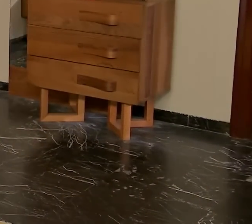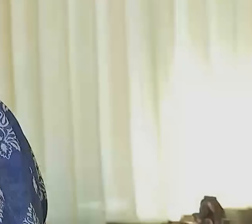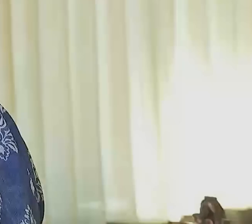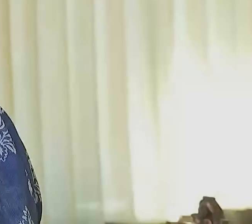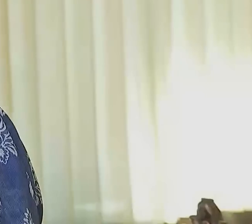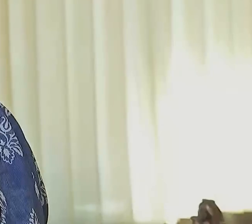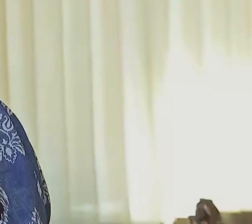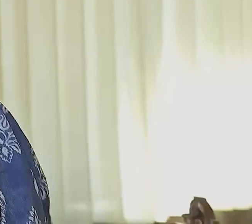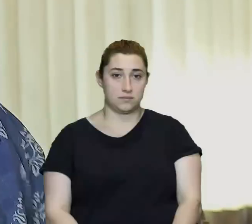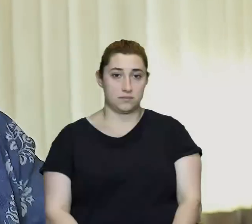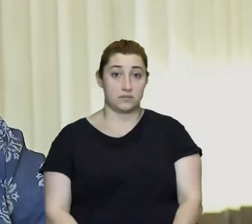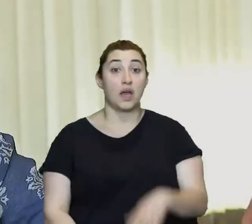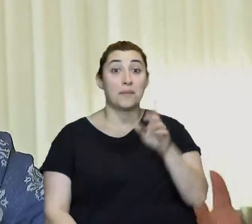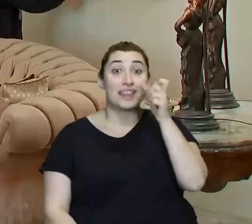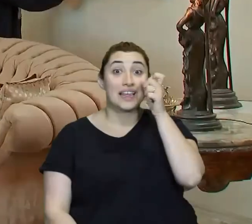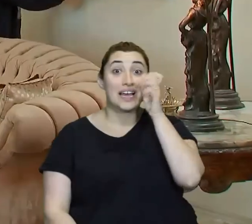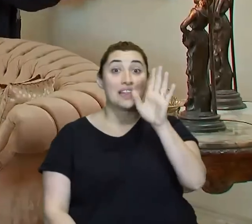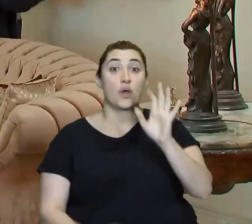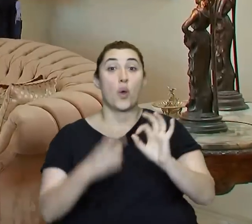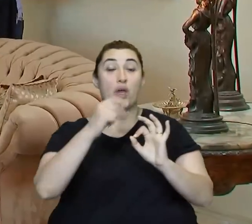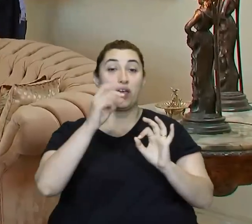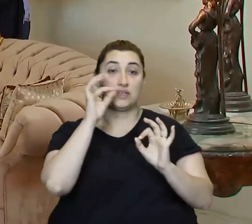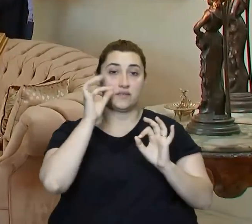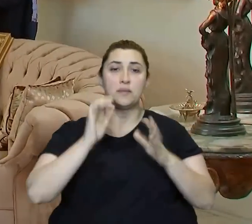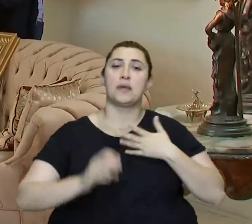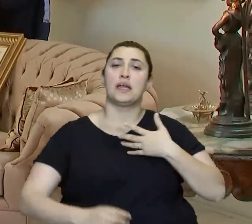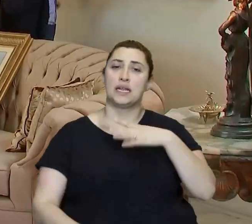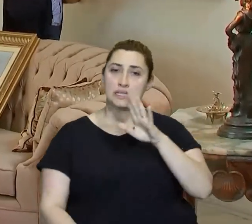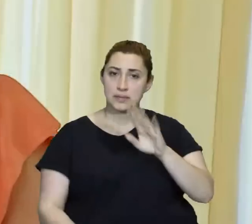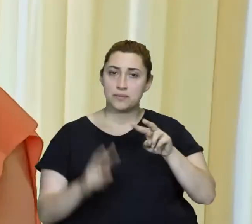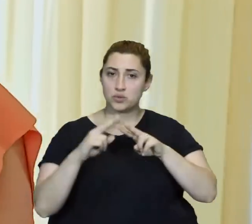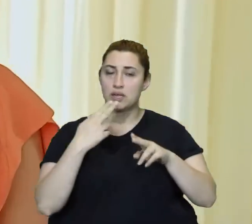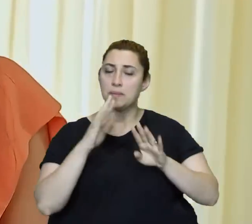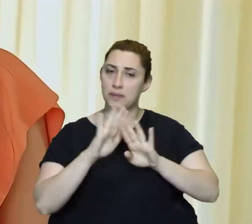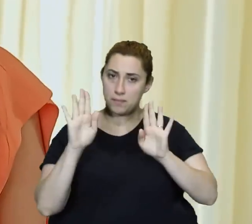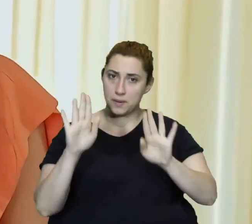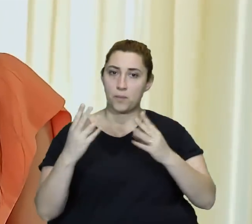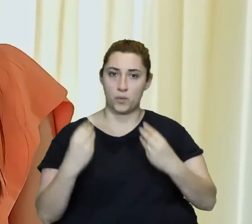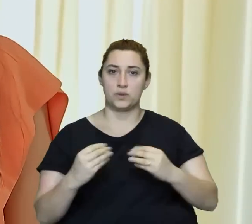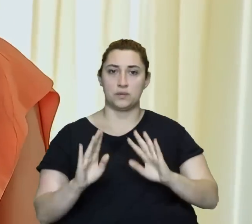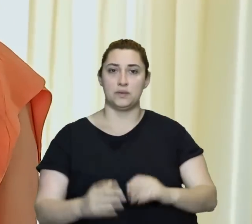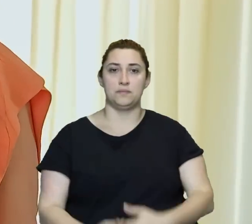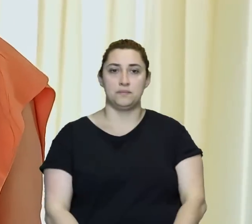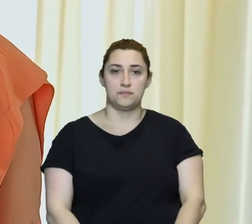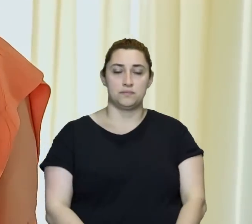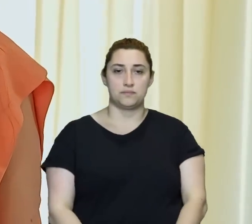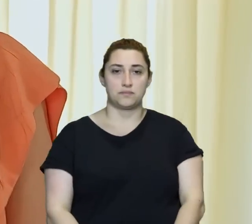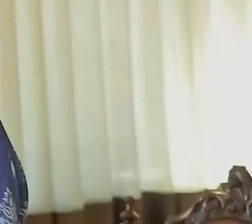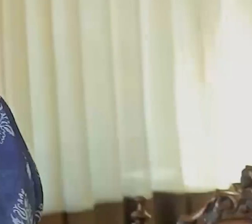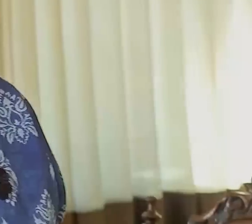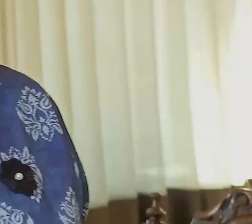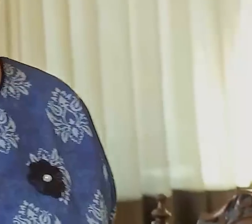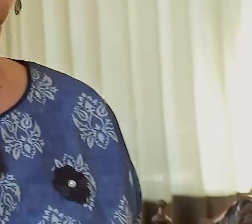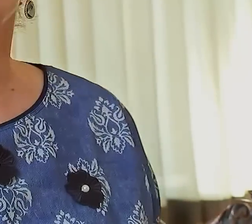Salon. Aman dikkat et Ökkeş efendi. Merak etmeyin Müzeyyen. Tamam oldu. Eski tablo yerine asılmış,